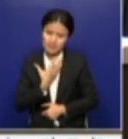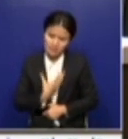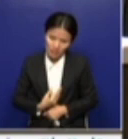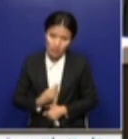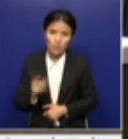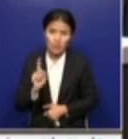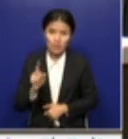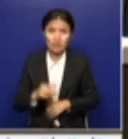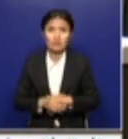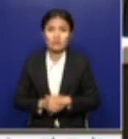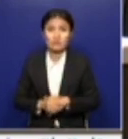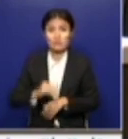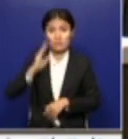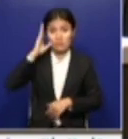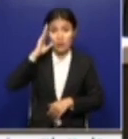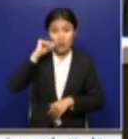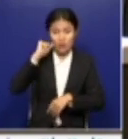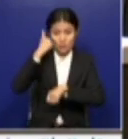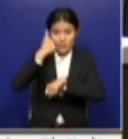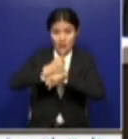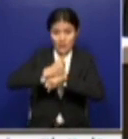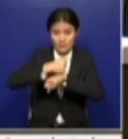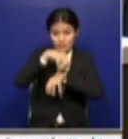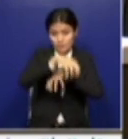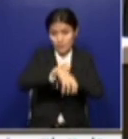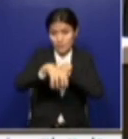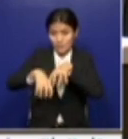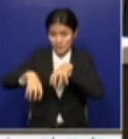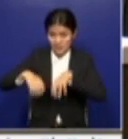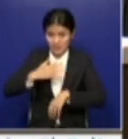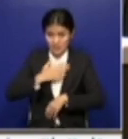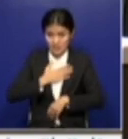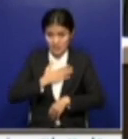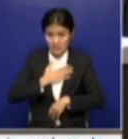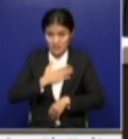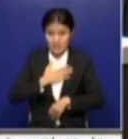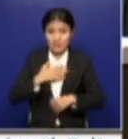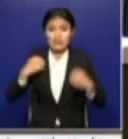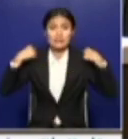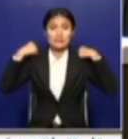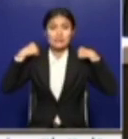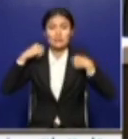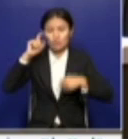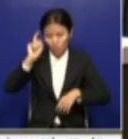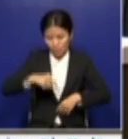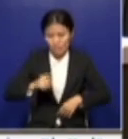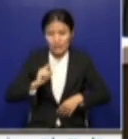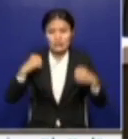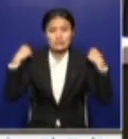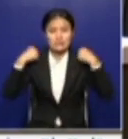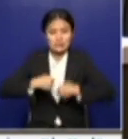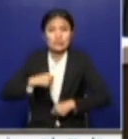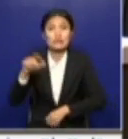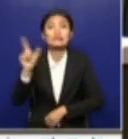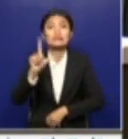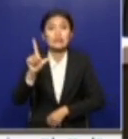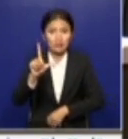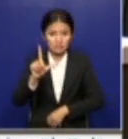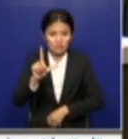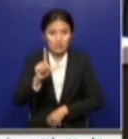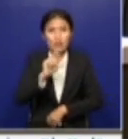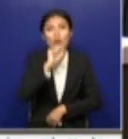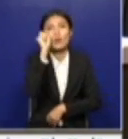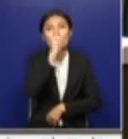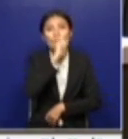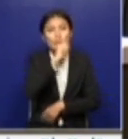พ่อเป็นผู้ใหญ่บ้านก็ต้องแต่งเสื้อเหลืองไปร้องเพลงชาติขณะที่ลูกจะ